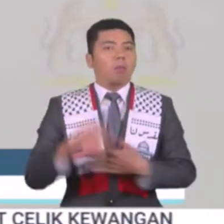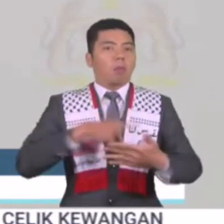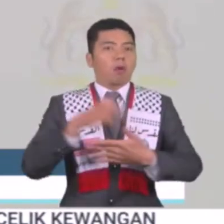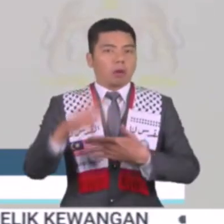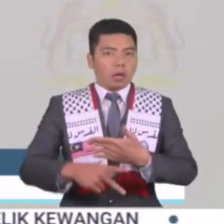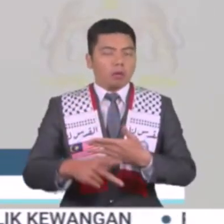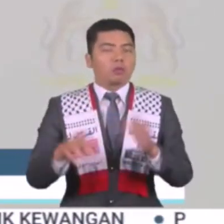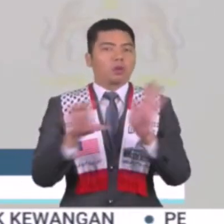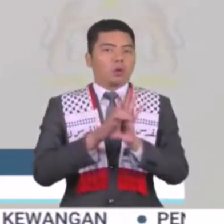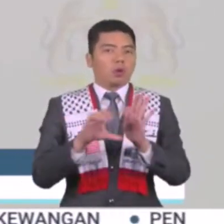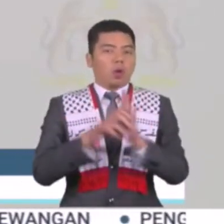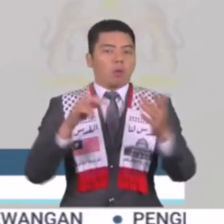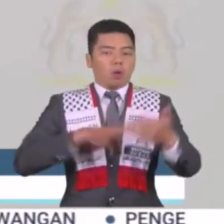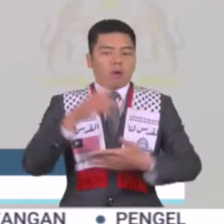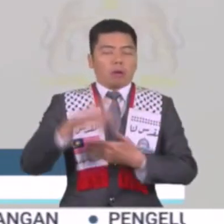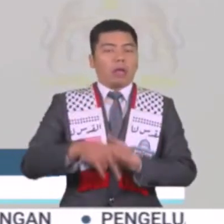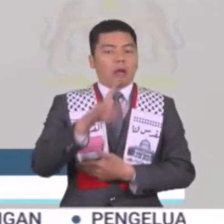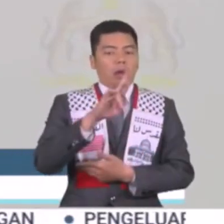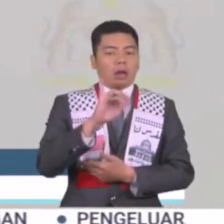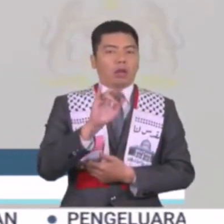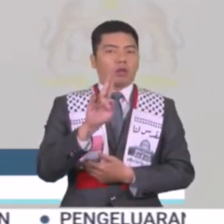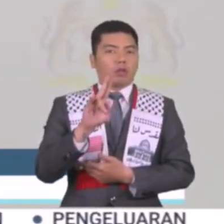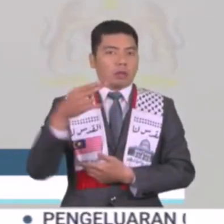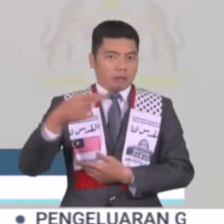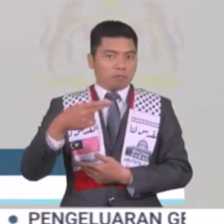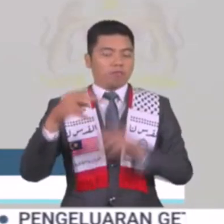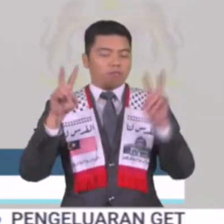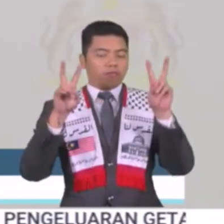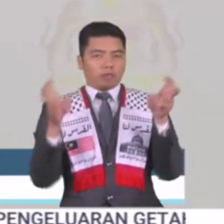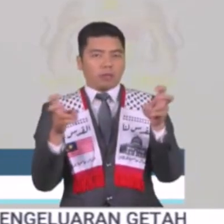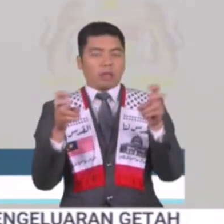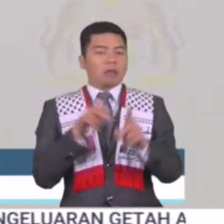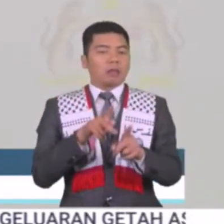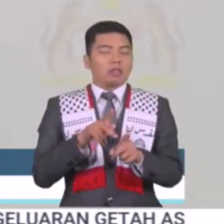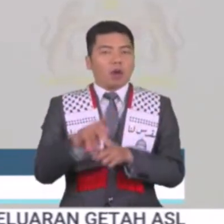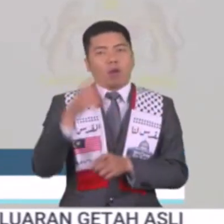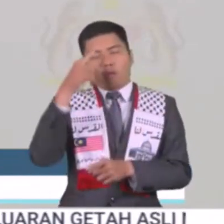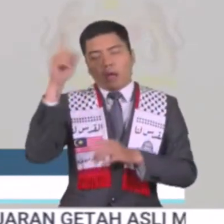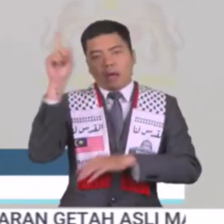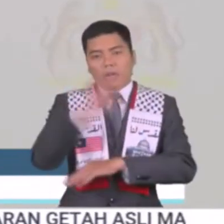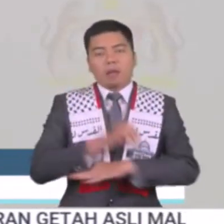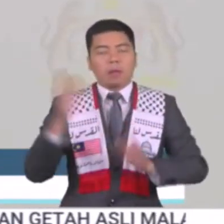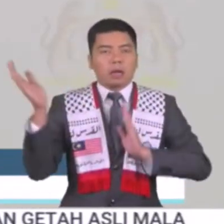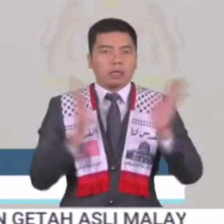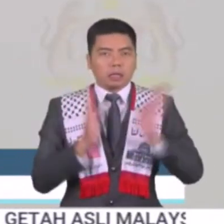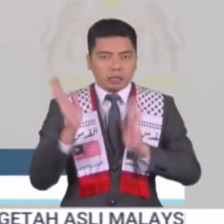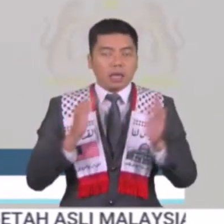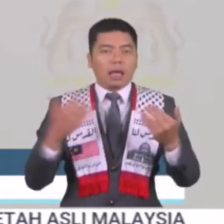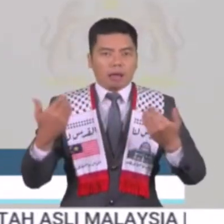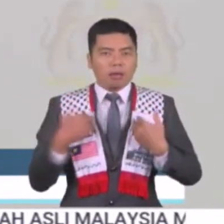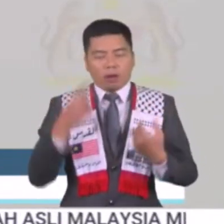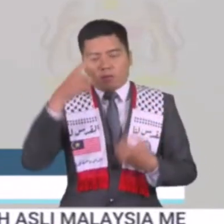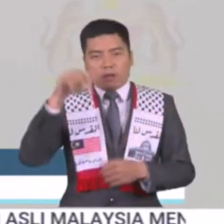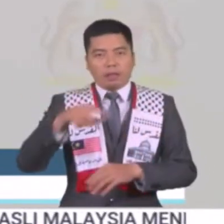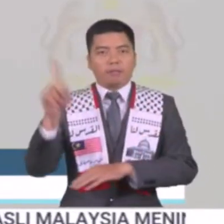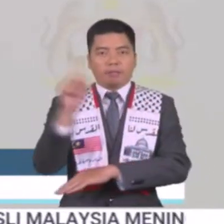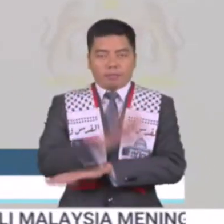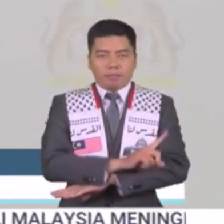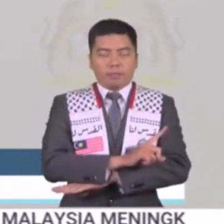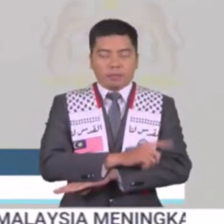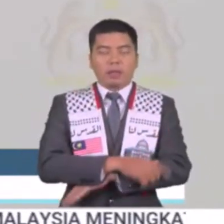program Rio yang khusus untuk Hari Malaysia yang akan juga diadakan sempena sambutan